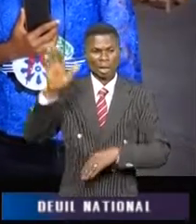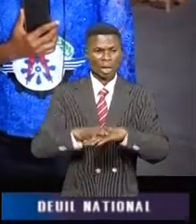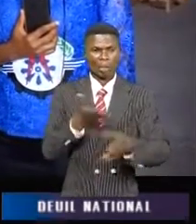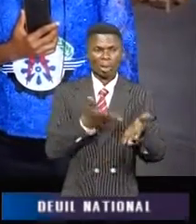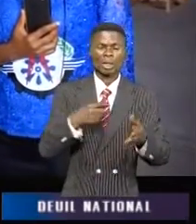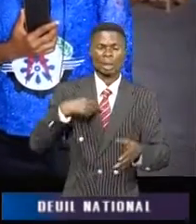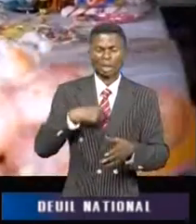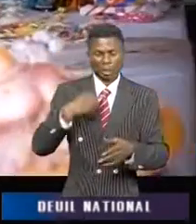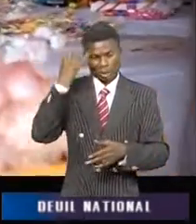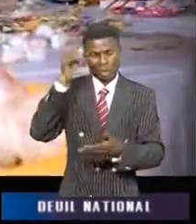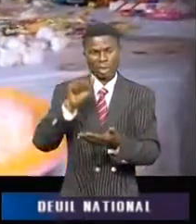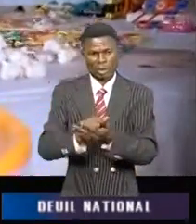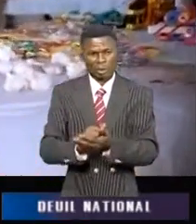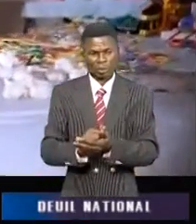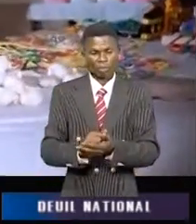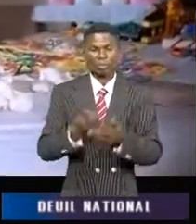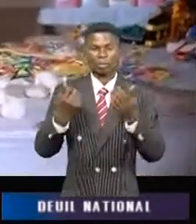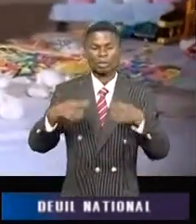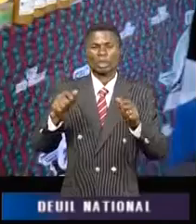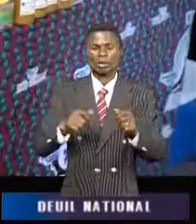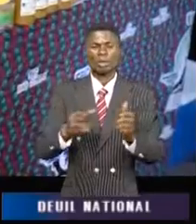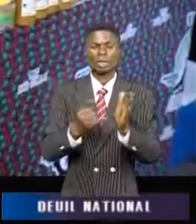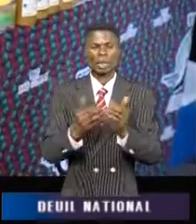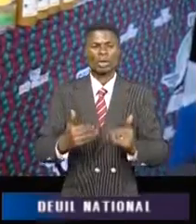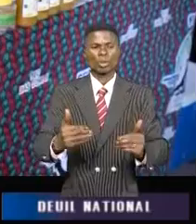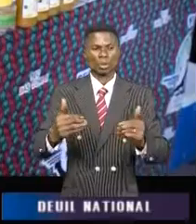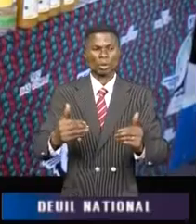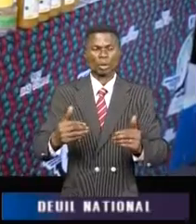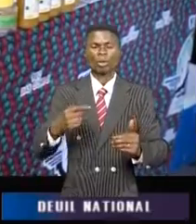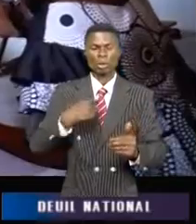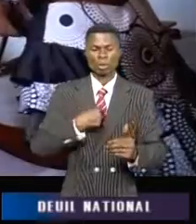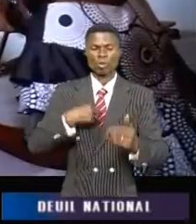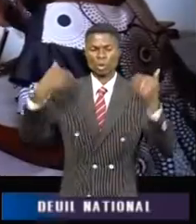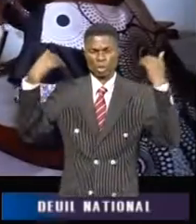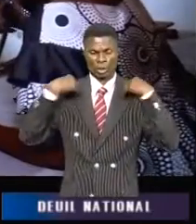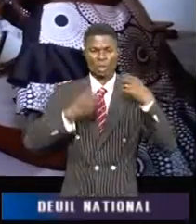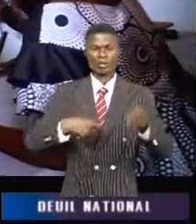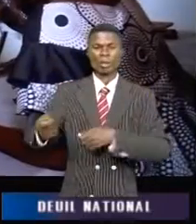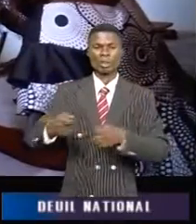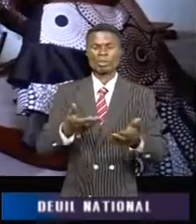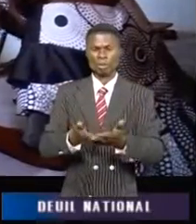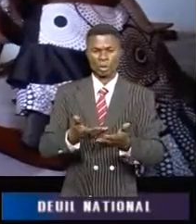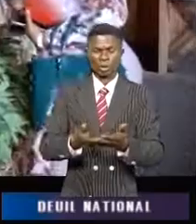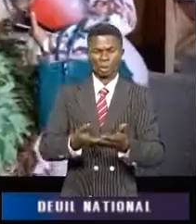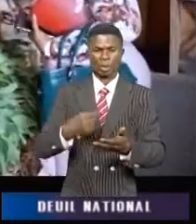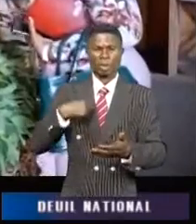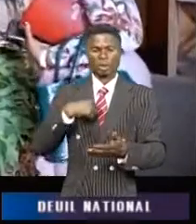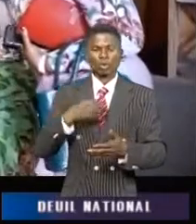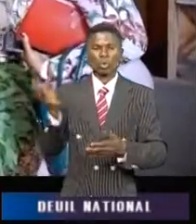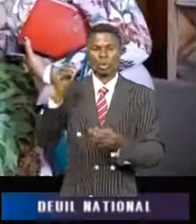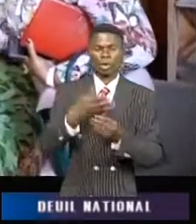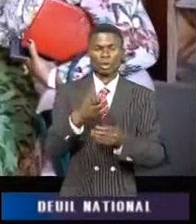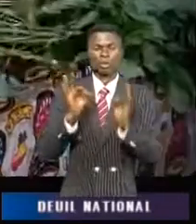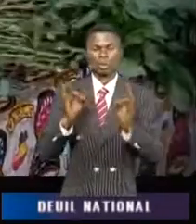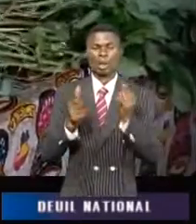accompagner dans cette démarche. Notre marché des samedis continue et je suis la gestionnaire de ces marchés. Mais nous avons quand même innové parce que les